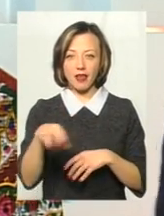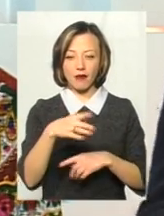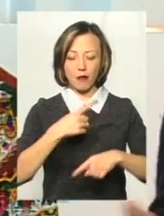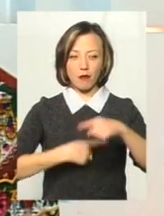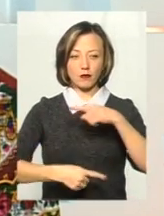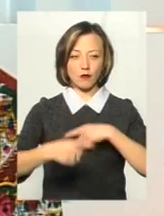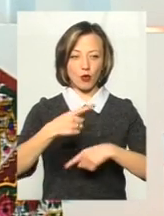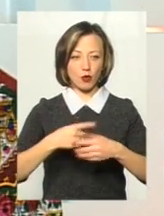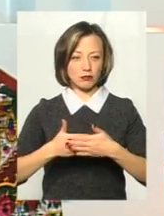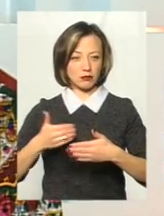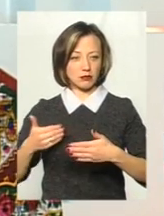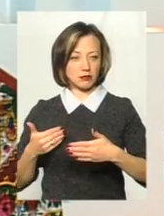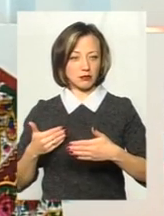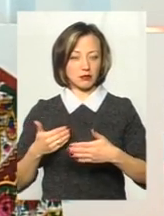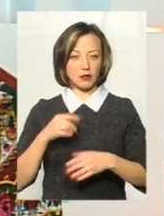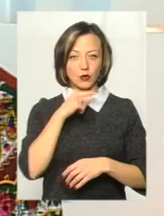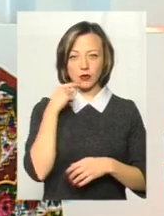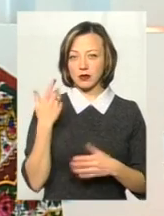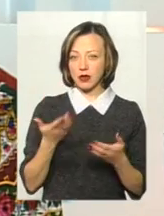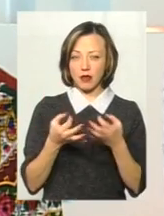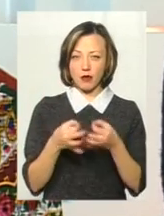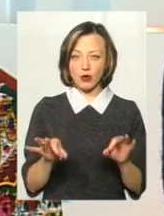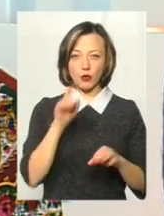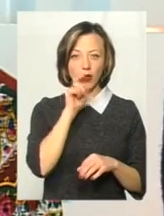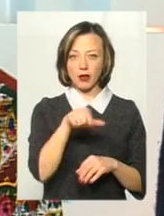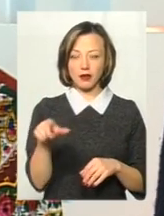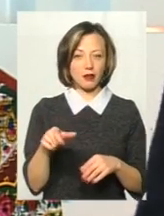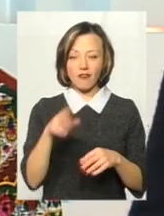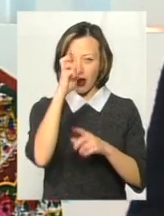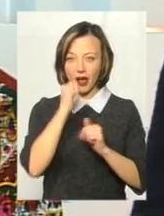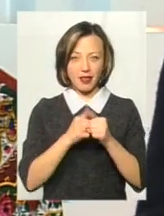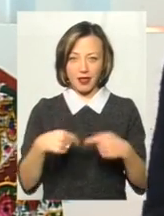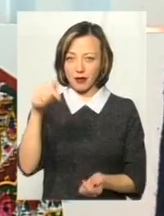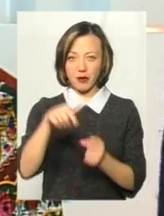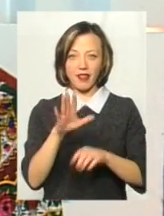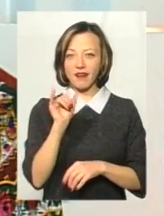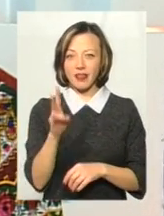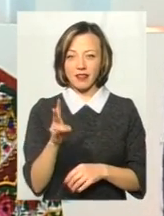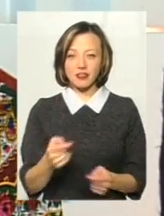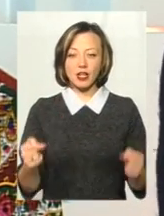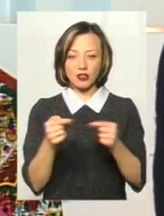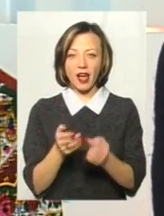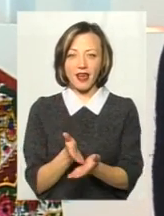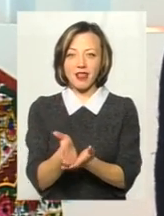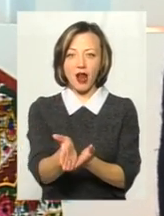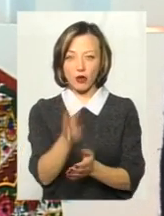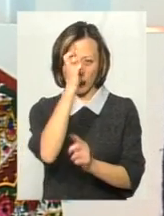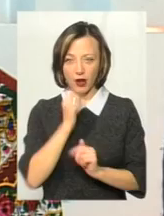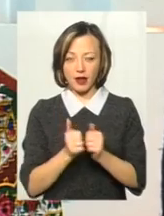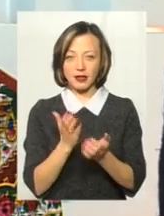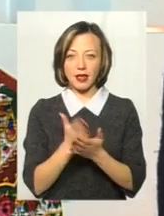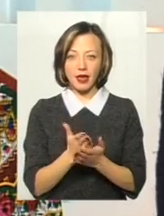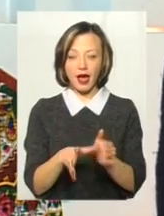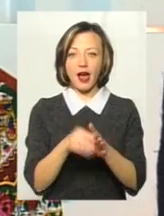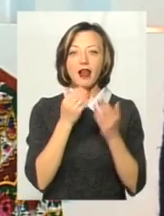в зворотній напрямок, то демократичні країни так не прийнято, тому що не він визначає інтеграцію країни. Для цього є і